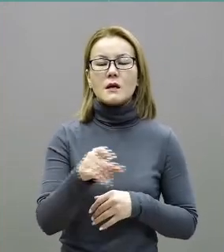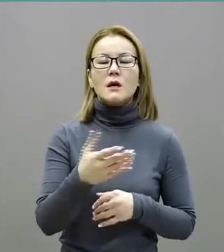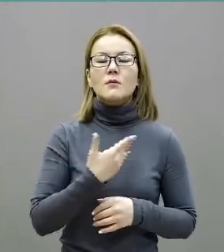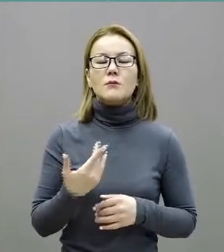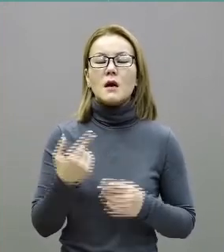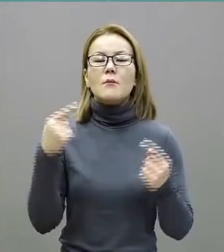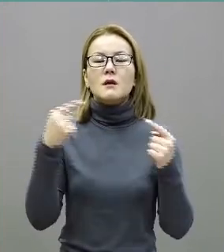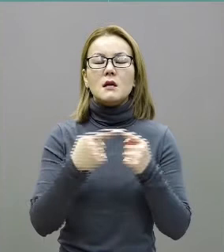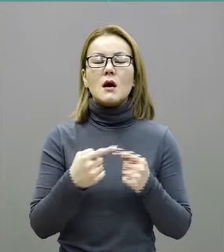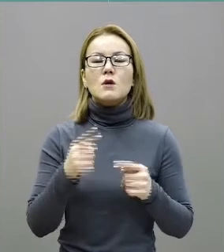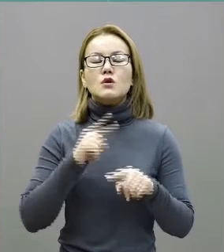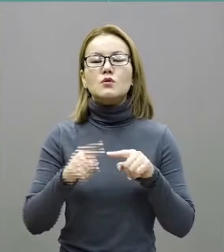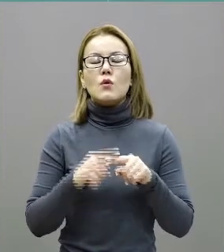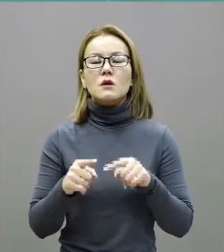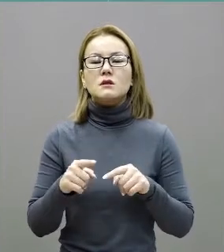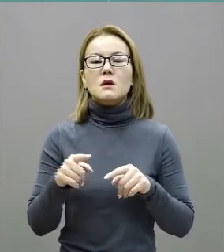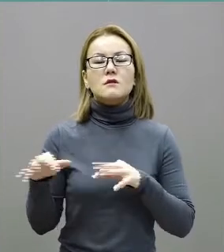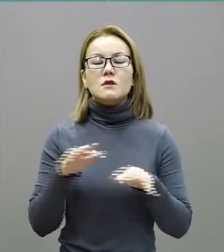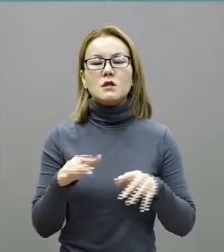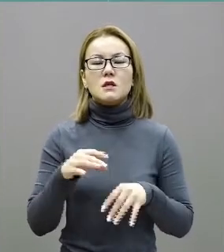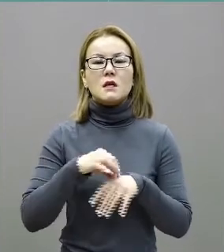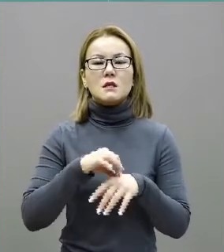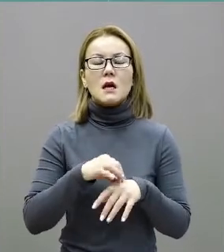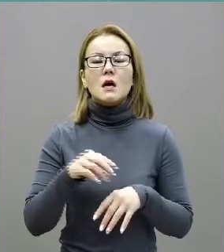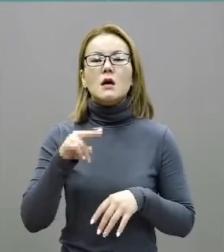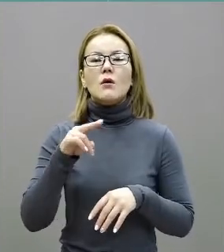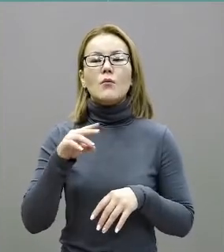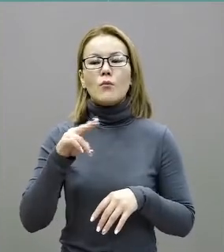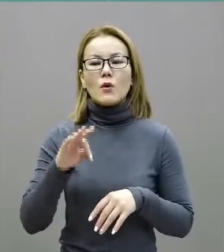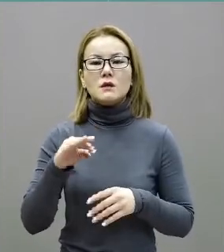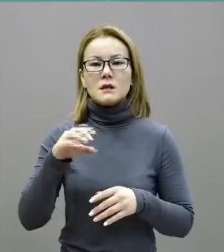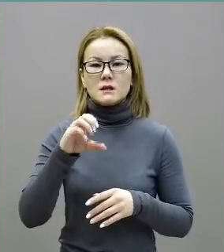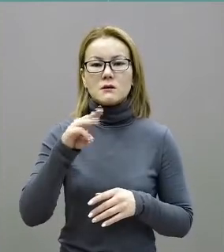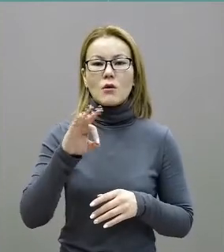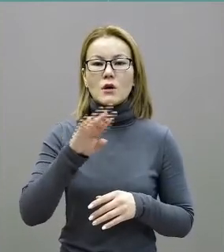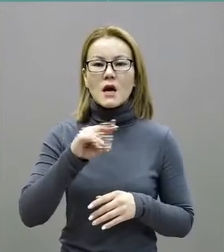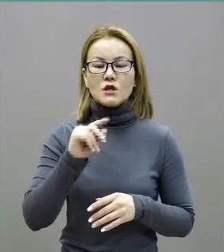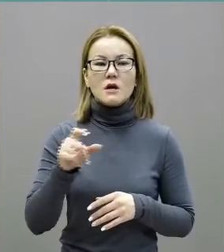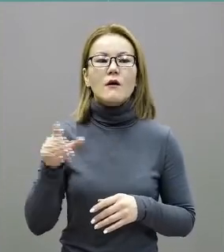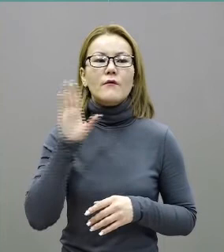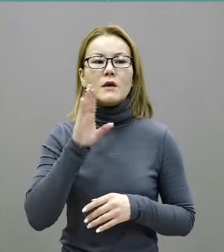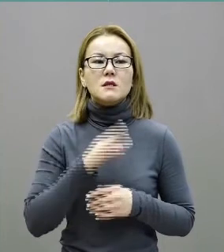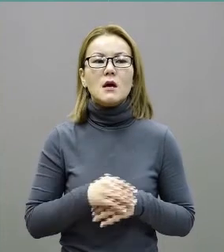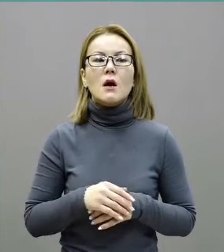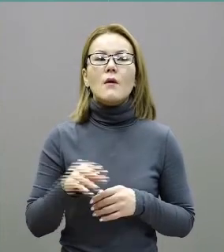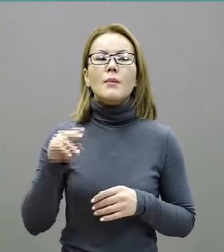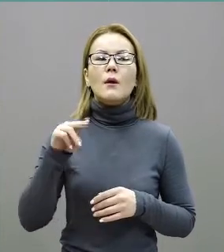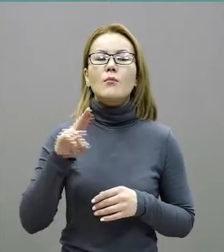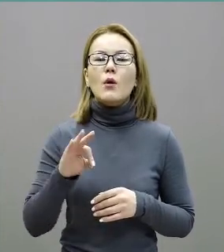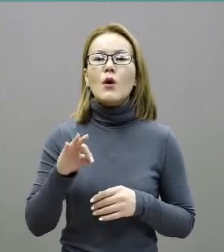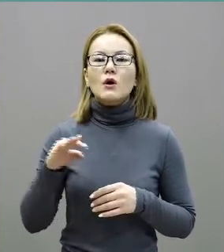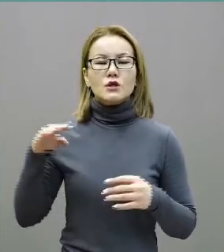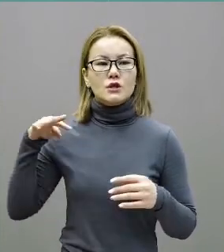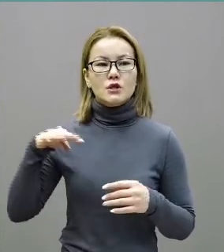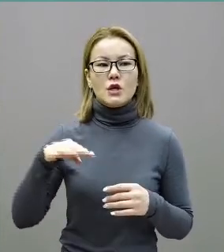реке мы определяем скорость движения тела по стоячей воде скорость движения тела по течению